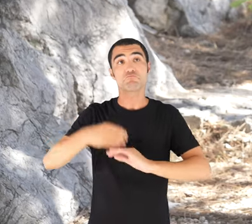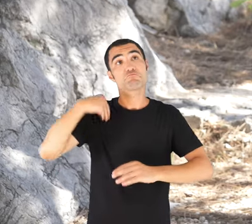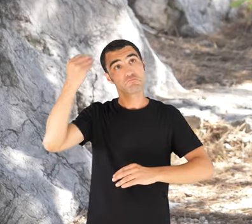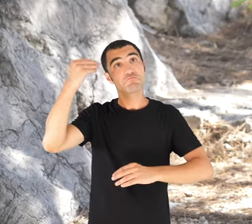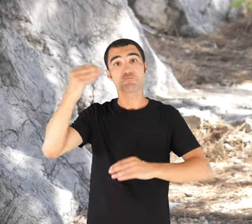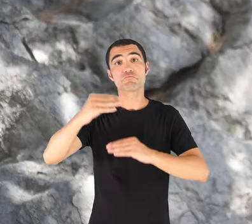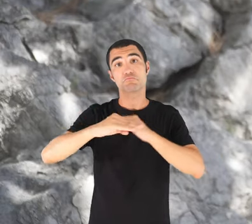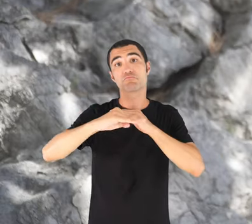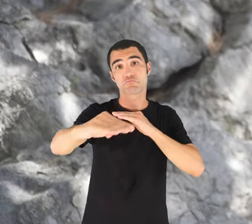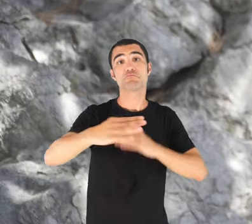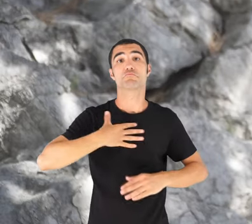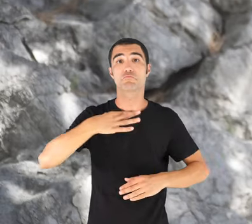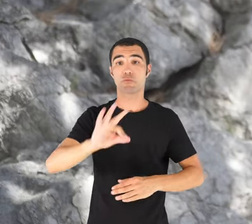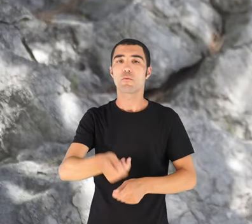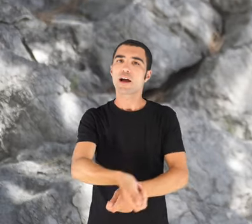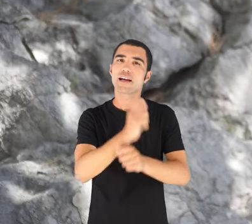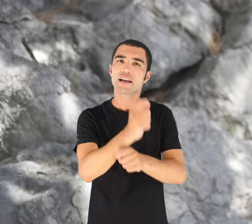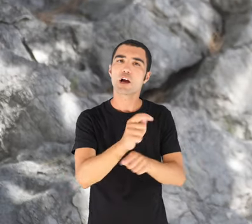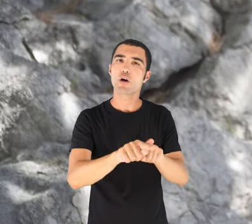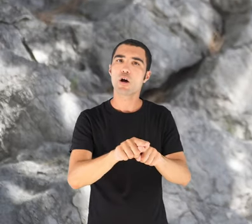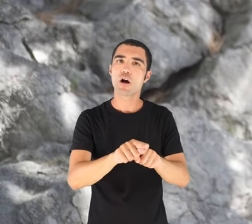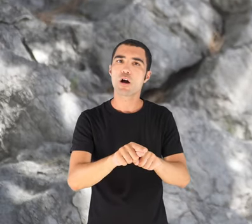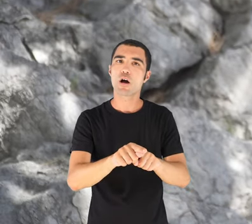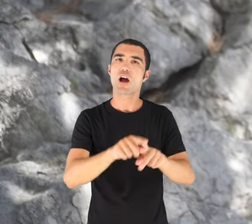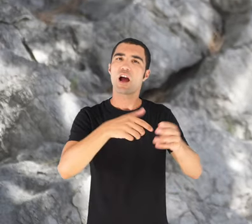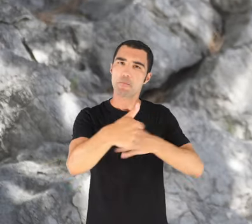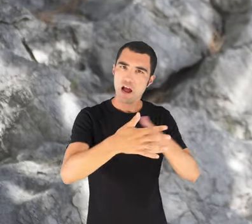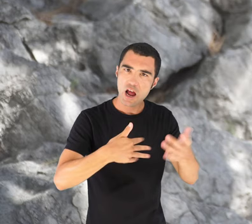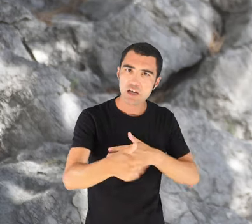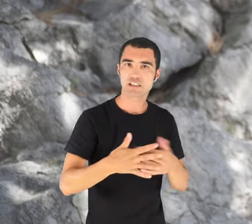se pot mantenir. Diguem, la pesca artesanal,